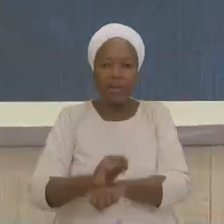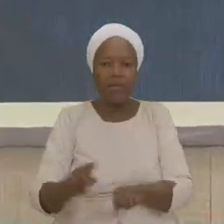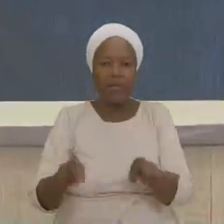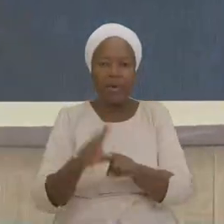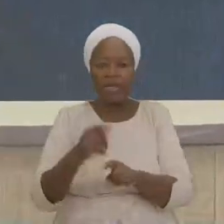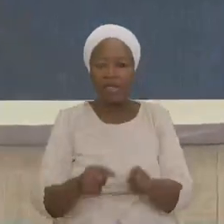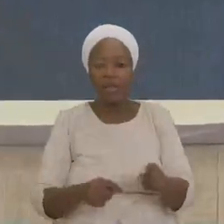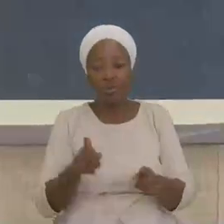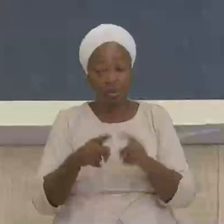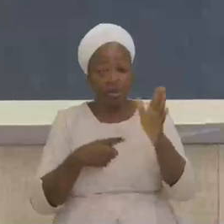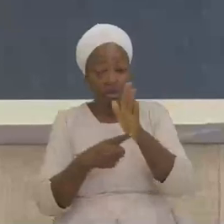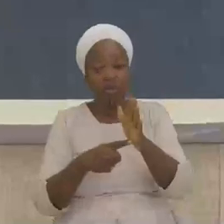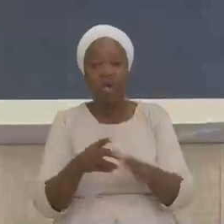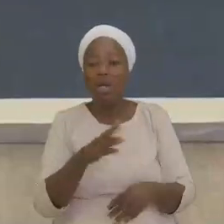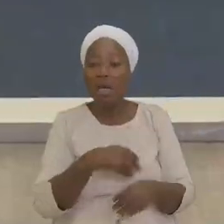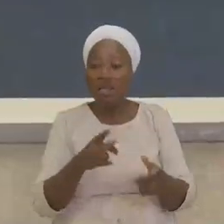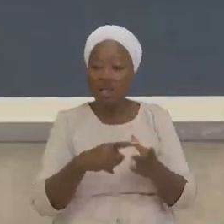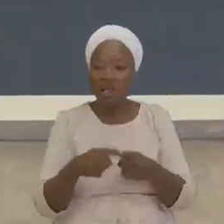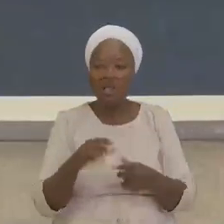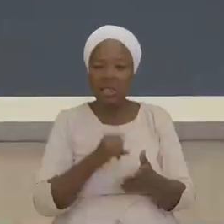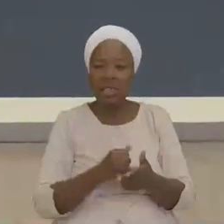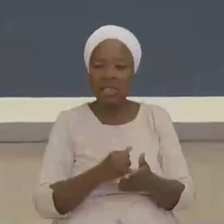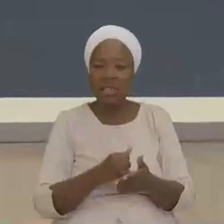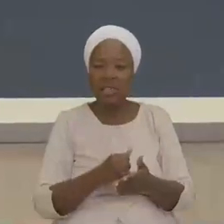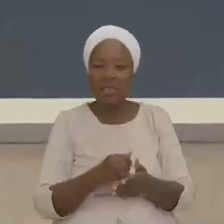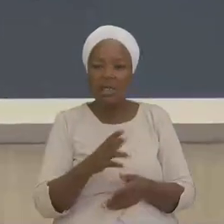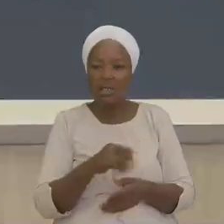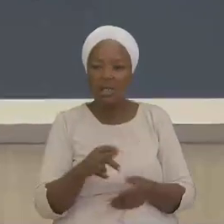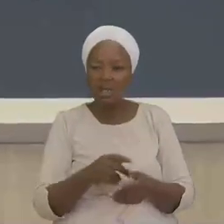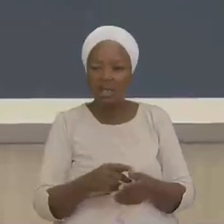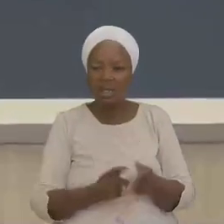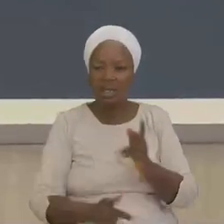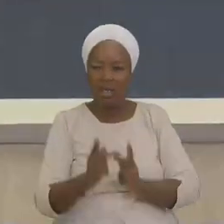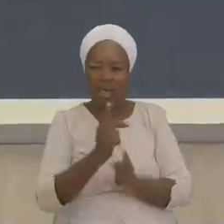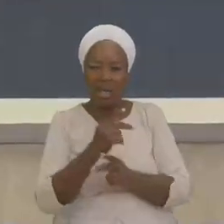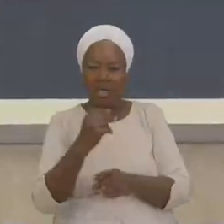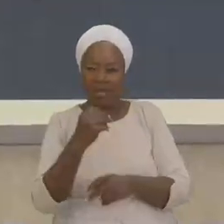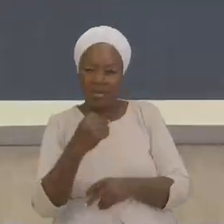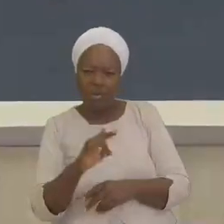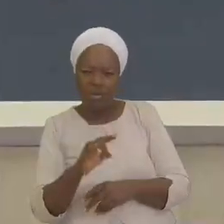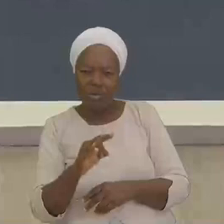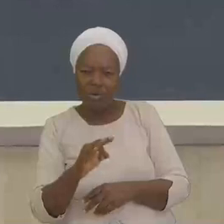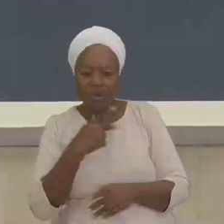Il a purifié ce temple physique comme un signe, comme un symbole,